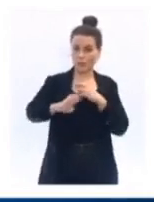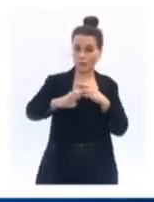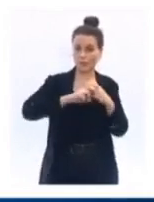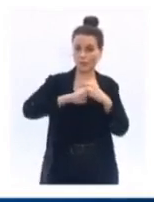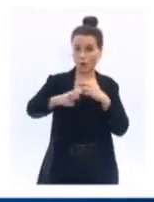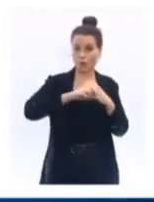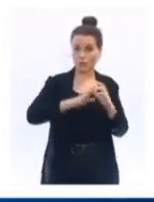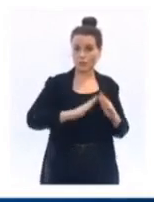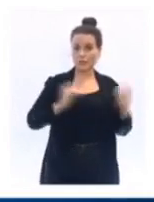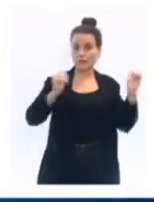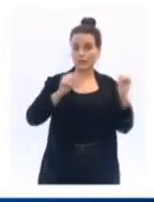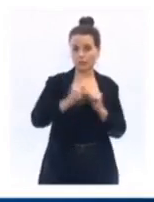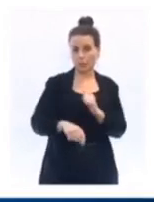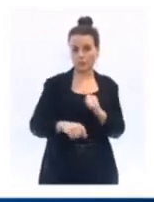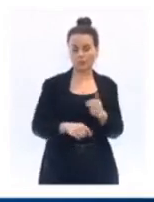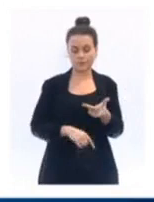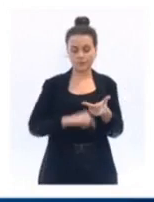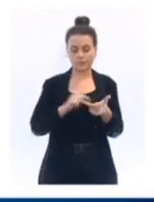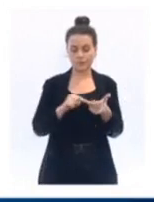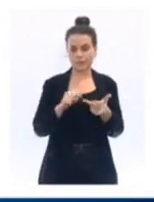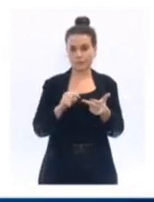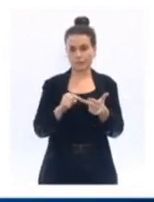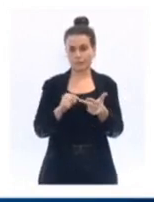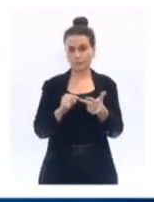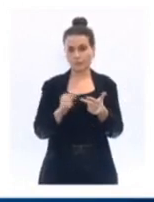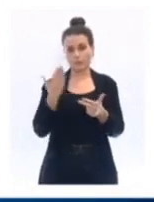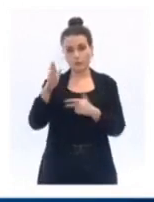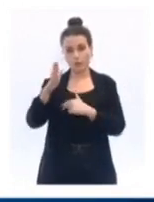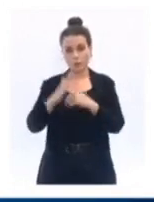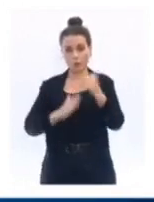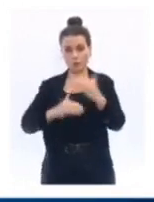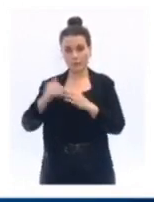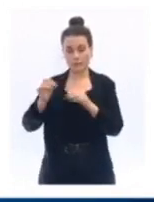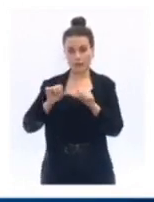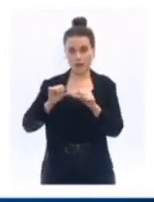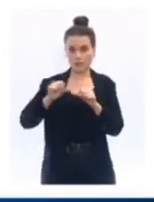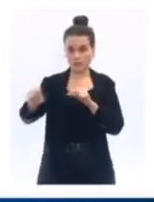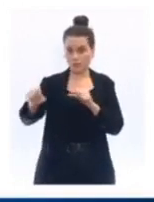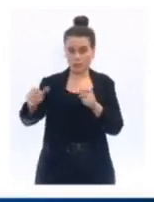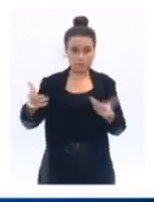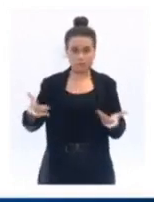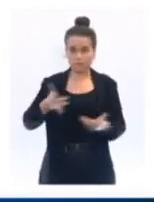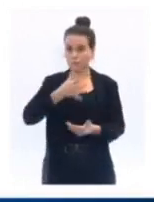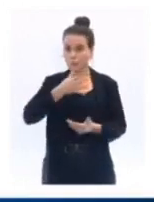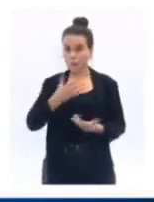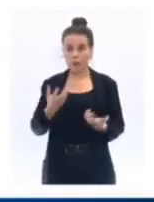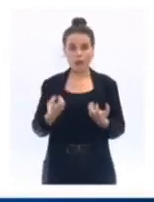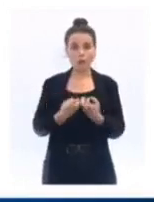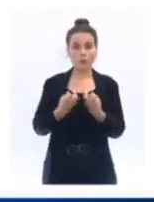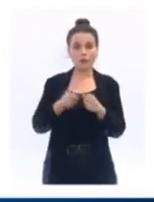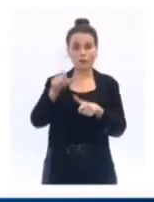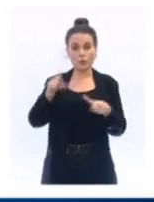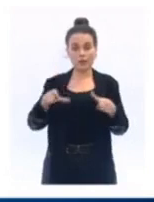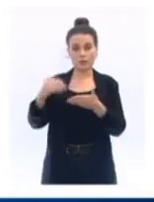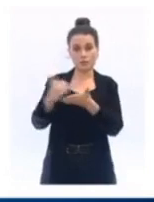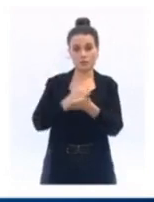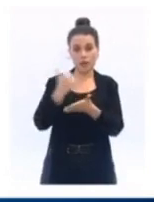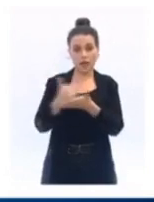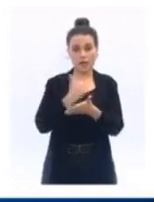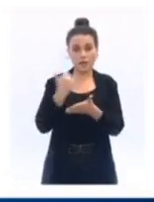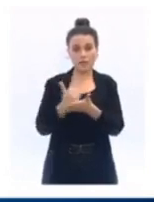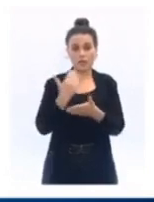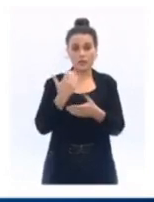ouvriers du BTP, aux agriculteurs ou encore à tous les intervenants à domicile. Pour se rendre sur le lieu de travail,